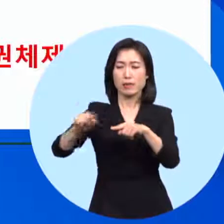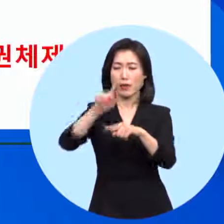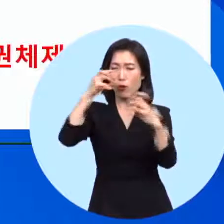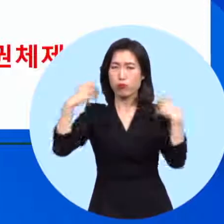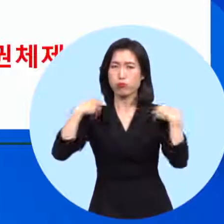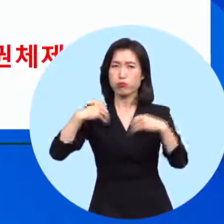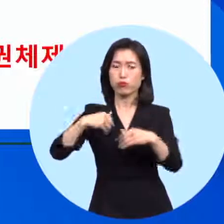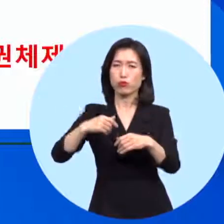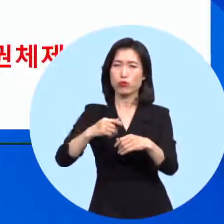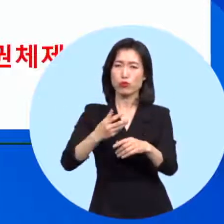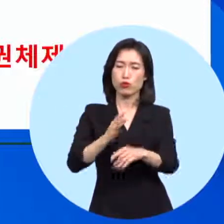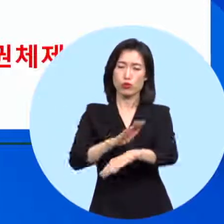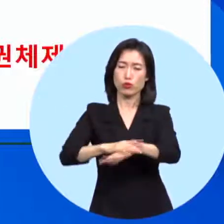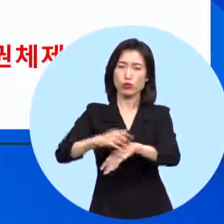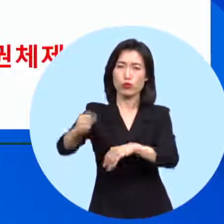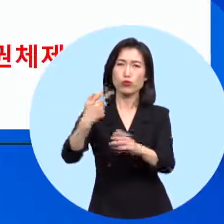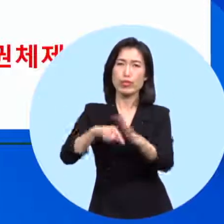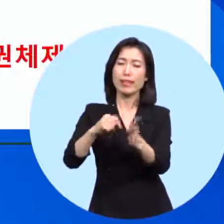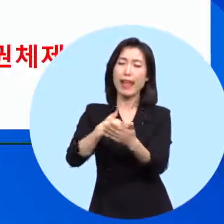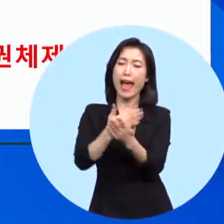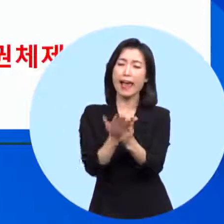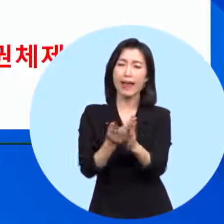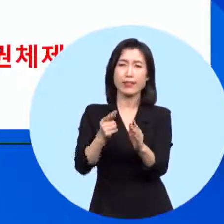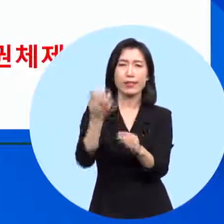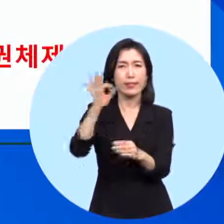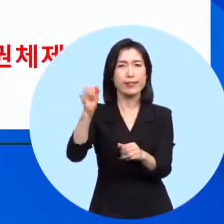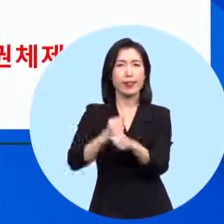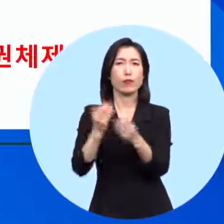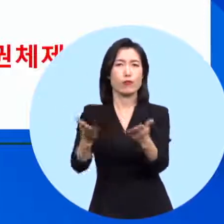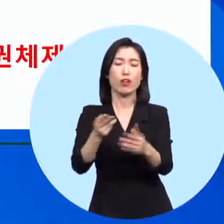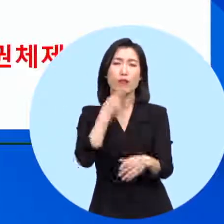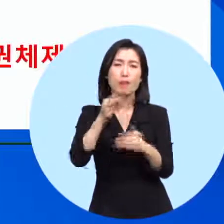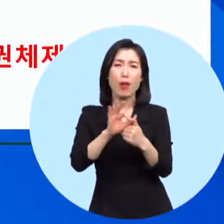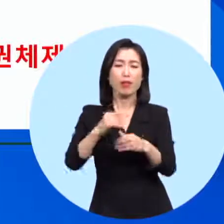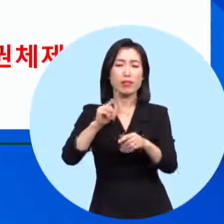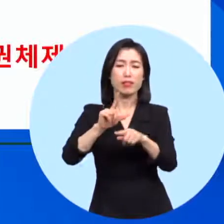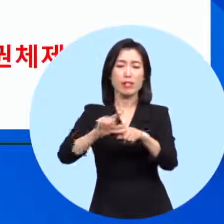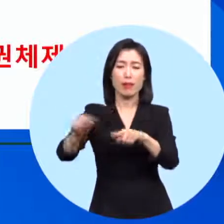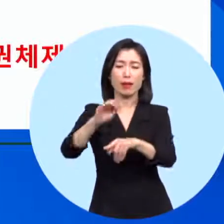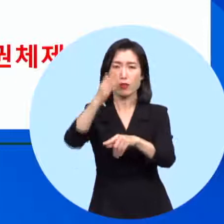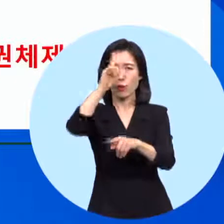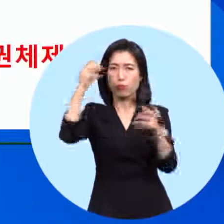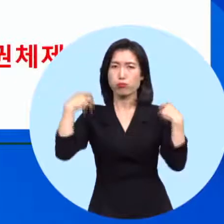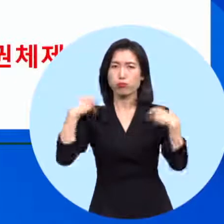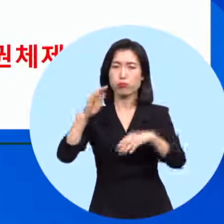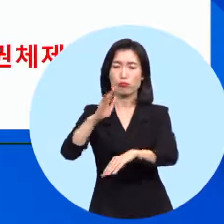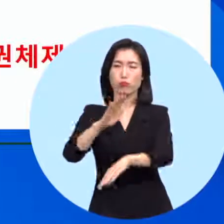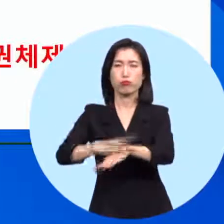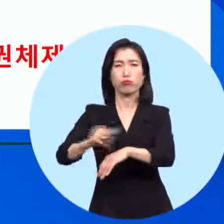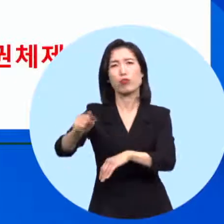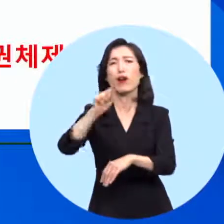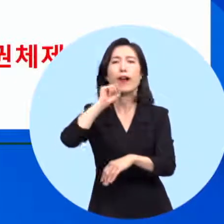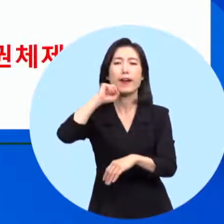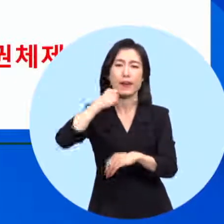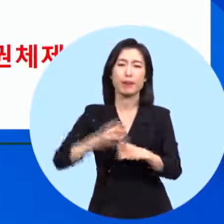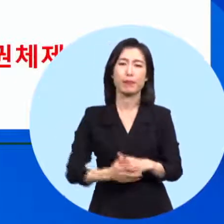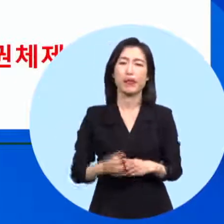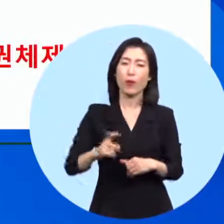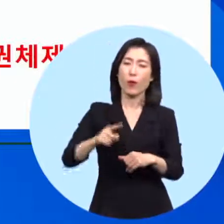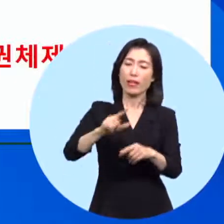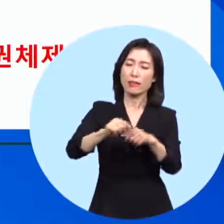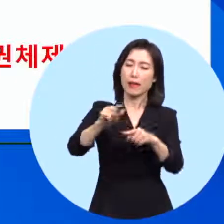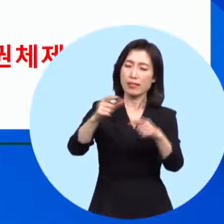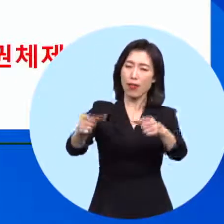단일의 중앙정부로서는 충족하기 굉장히 어려운 가치라고 하시고요. 또 좀 지역이 그 지역 특성에 맞는